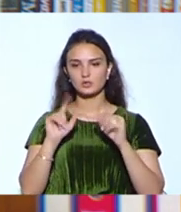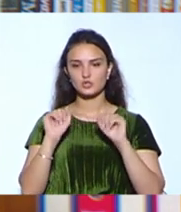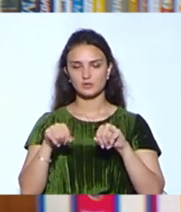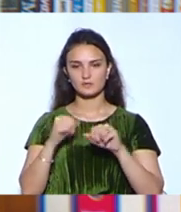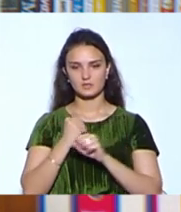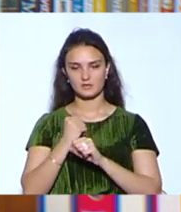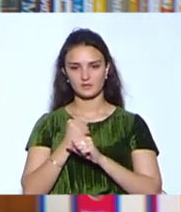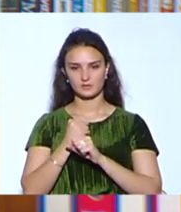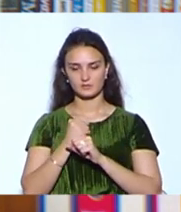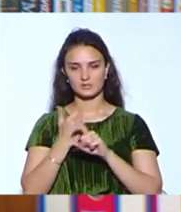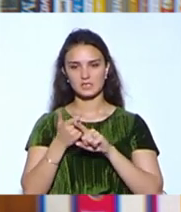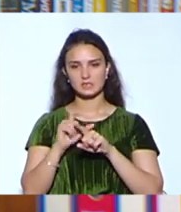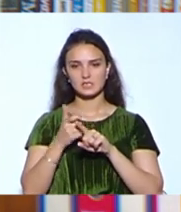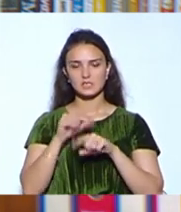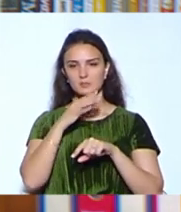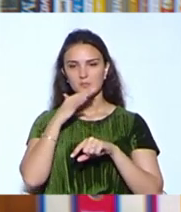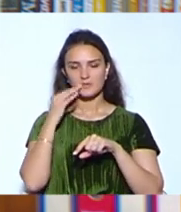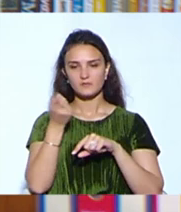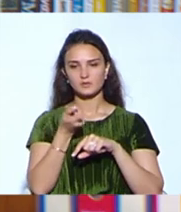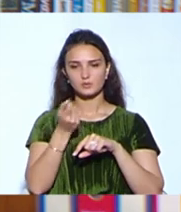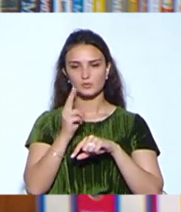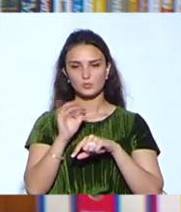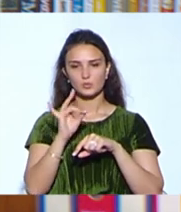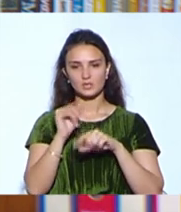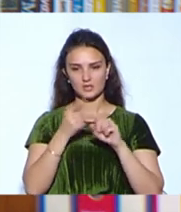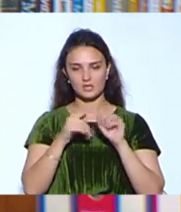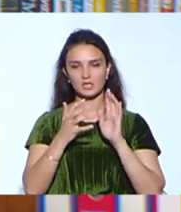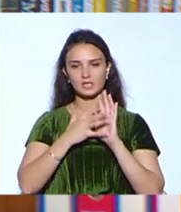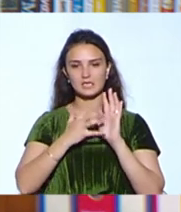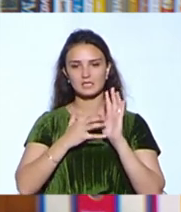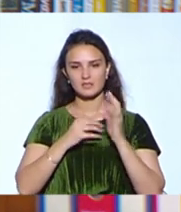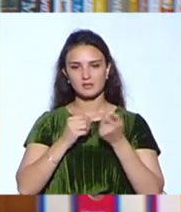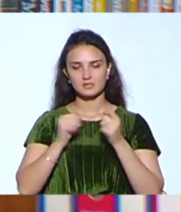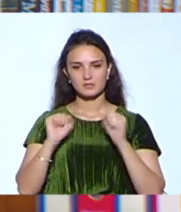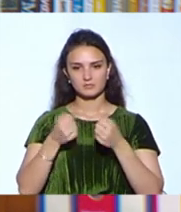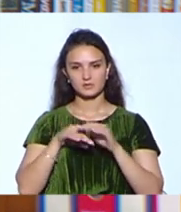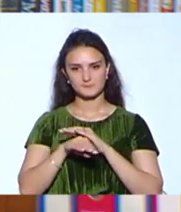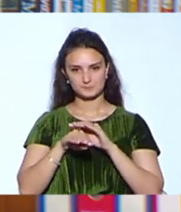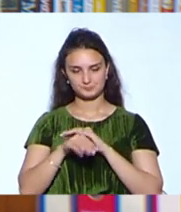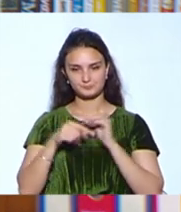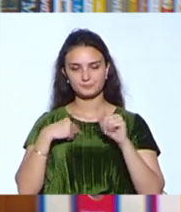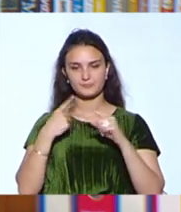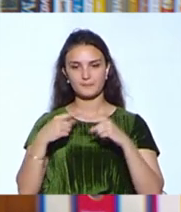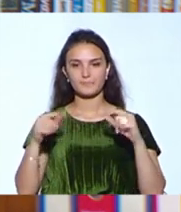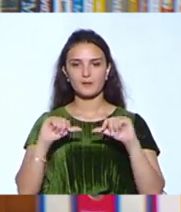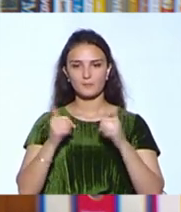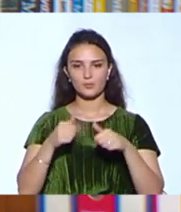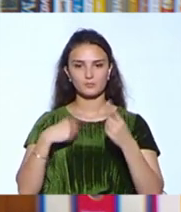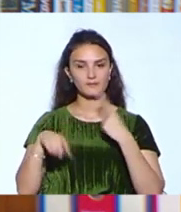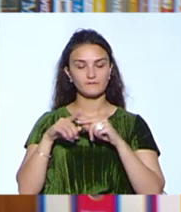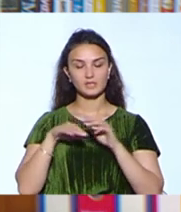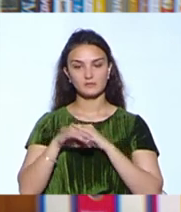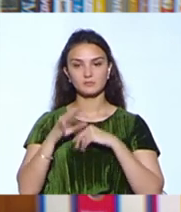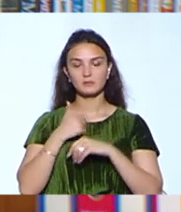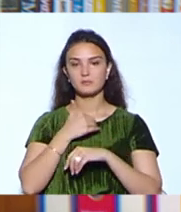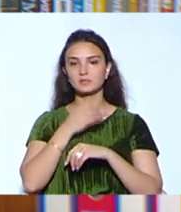შეგვიძლია გავაკეთოთ. ძალიან ბევრი კურკოვანი მცენარე და კენკრა ზამთრისთვის ინახება. ჩვენ სხვადასხვა ფორმით ვინახავთ ხოლმე, მაგრამ მე